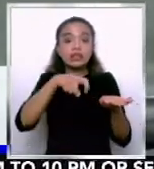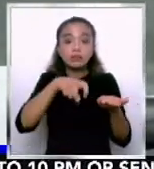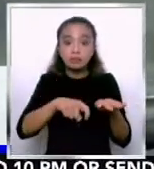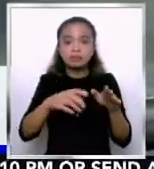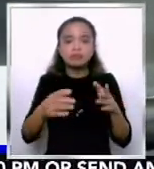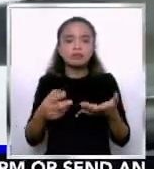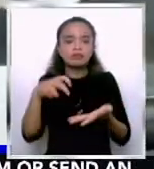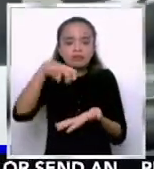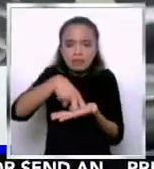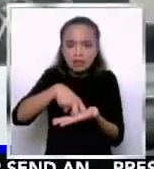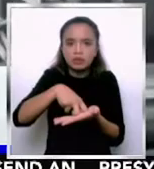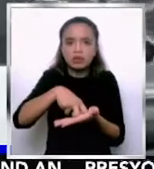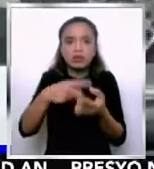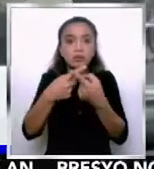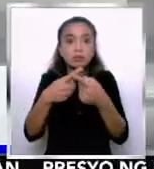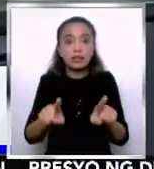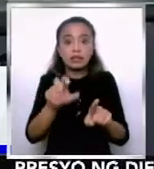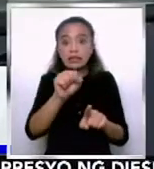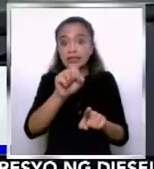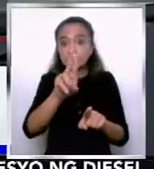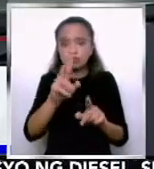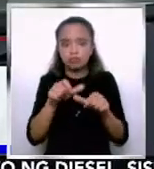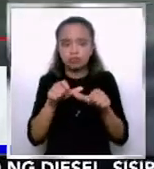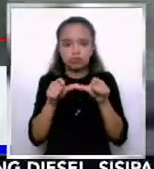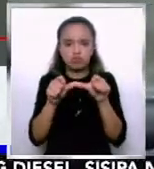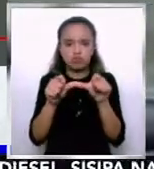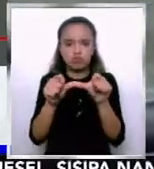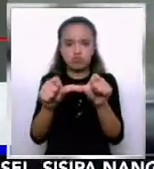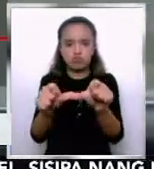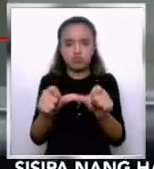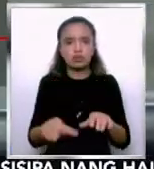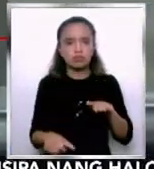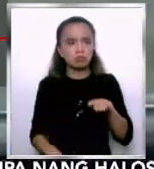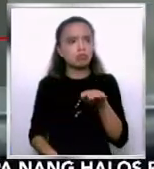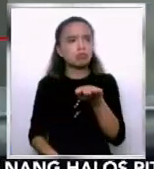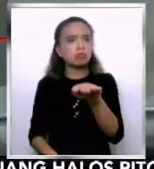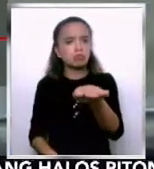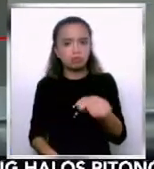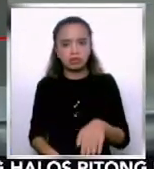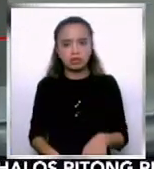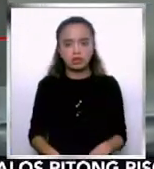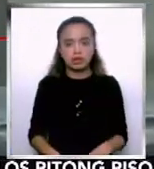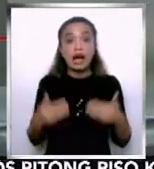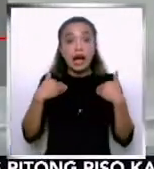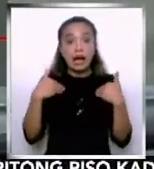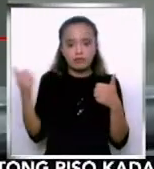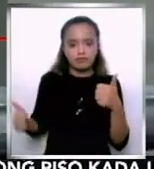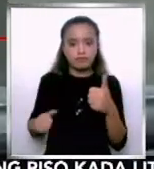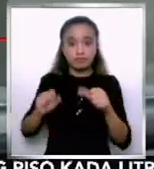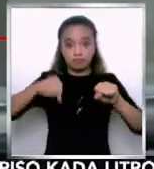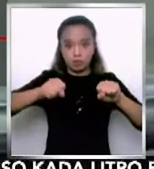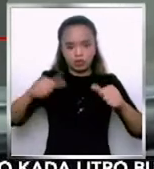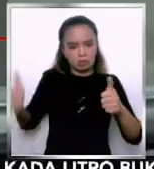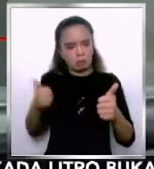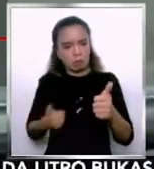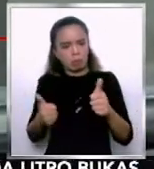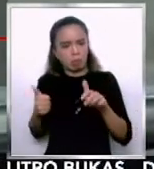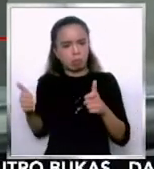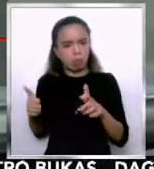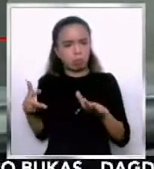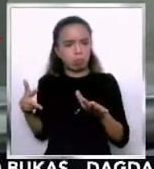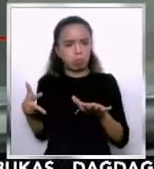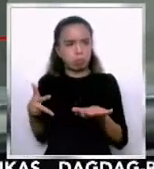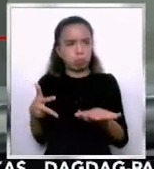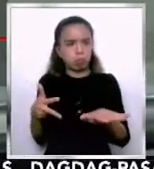SUV dumiretso pa rin ang takbo. May mga umabal na enforcer na nakamotor. Pero parang